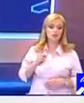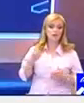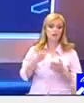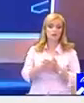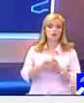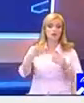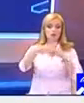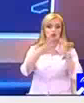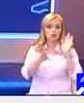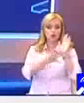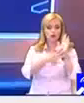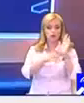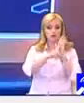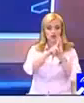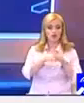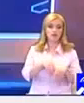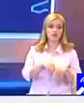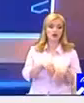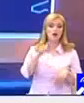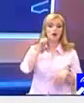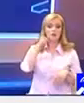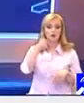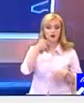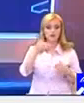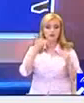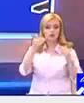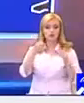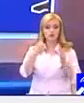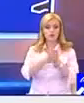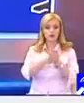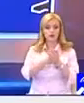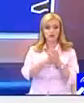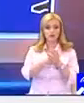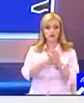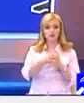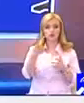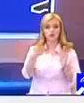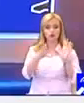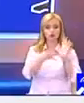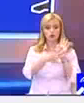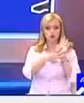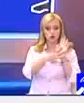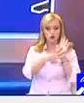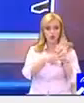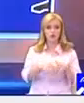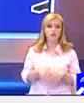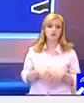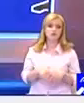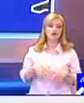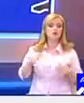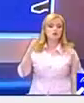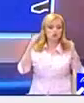până la 19 grade Celsius. Așadar, mâine maximele vor urca până la 29 de grade în condițiile unui